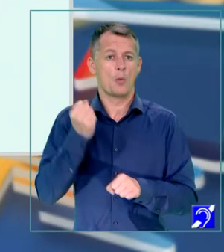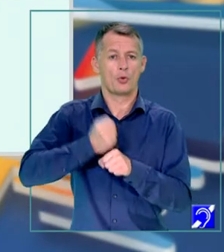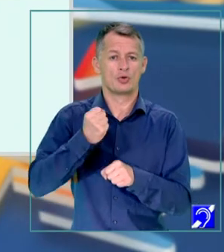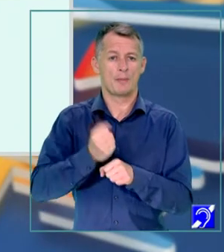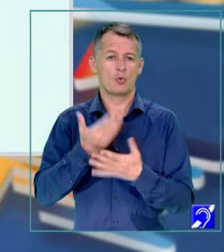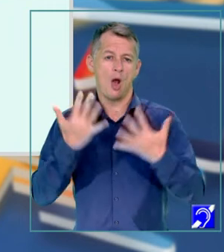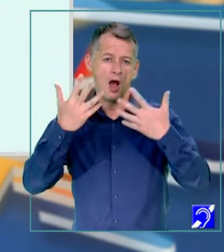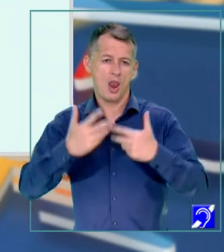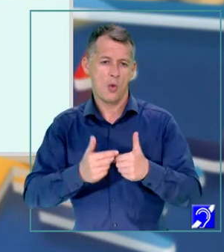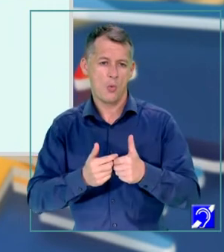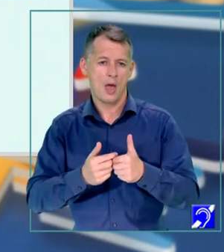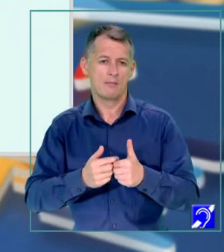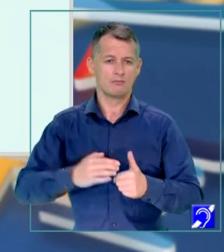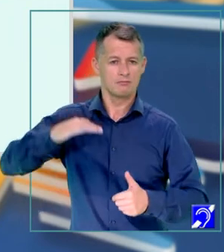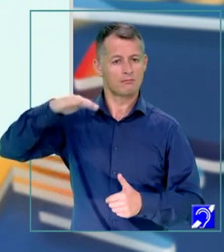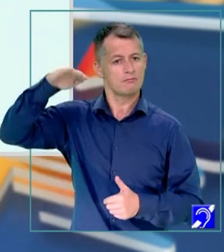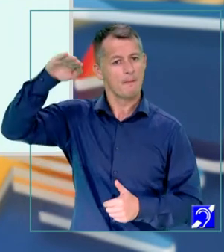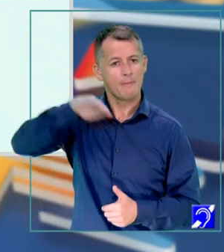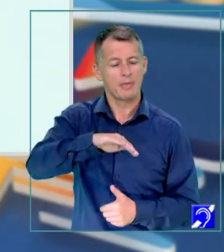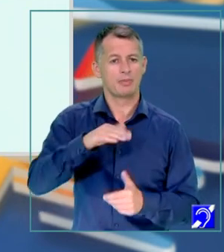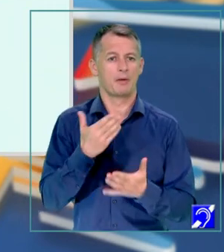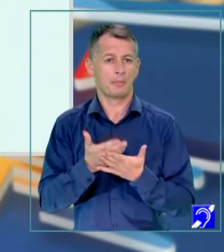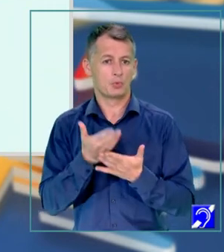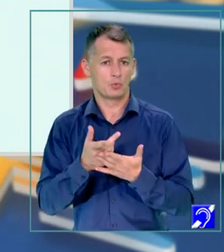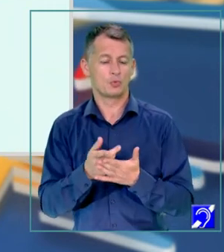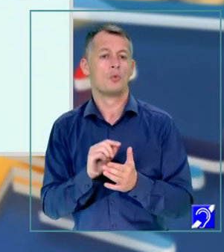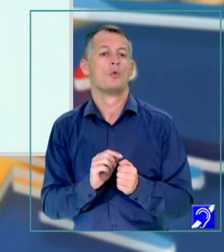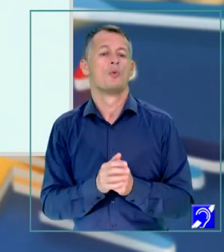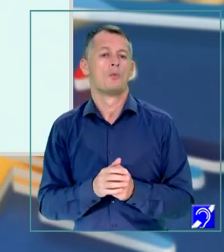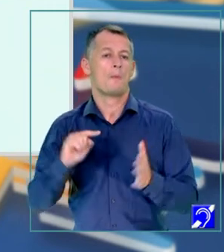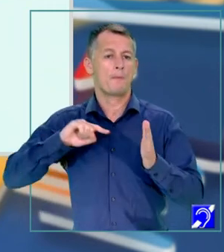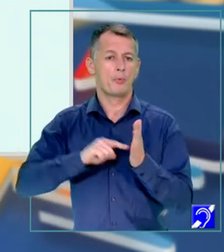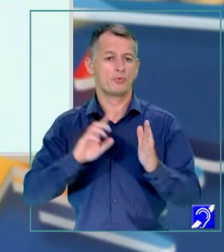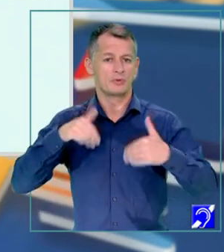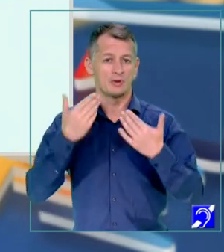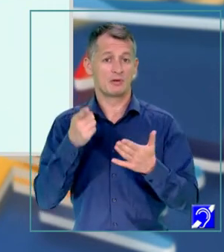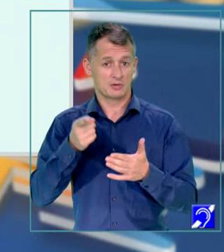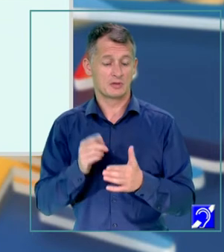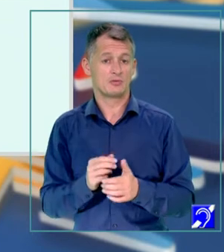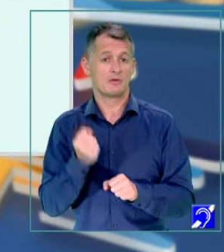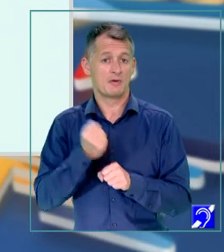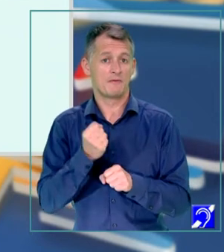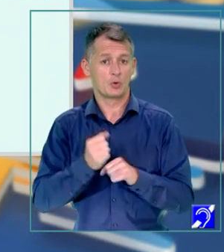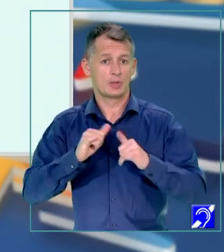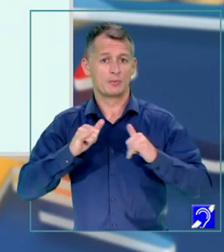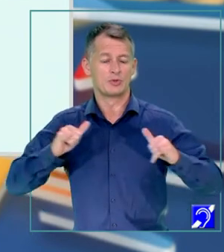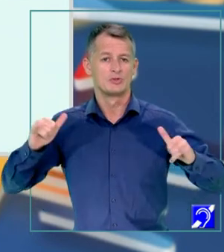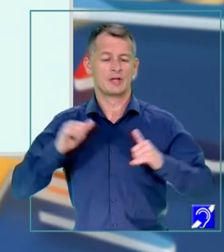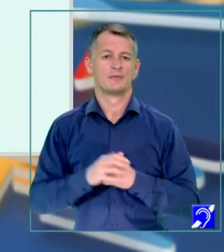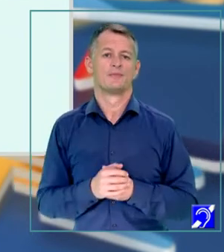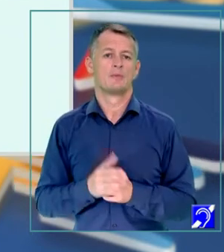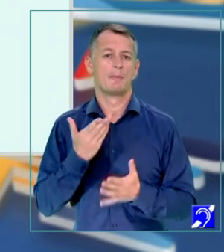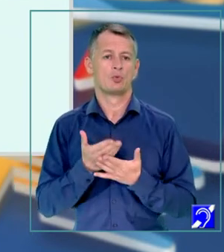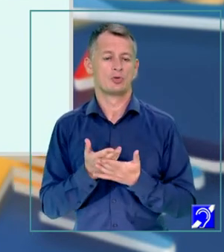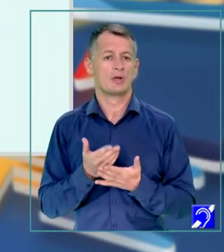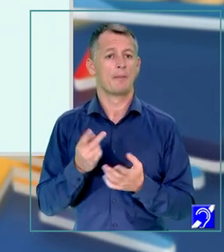a calcula Panta tangentei reprezentare geometrică a funcționat un punct dat un asemenea procedeu va fi dezvoltat în continuare pentru această ne putem